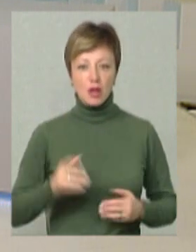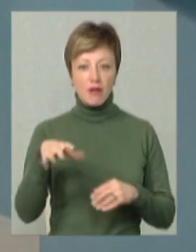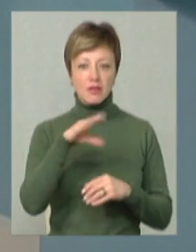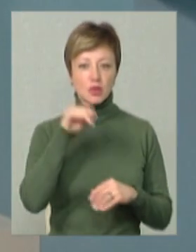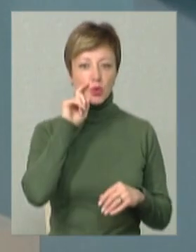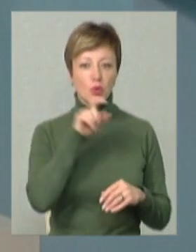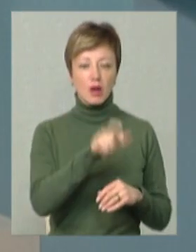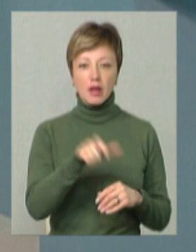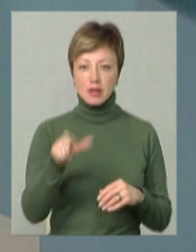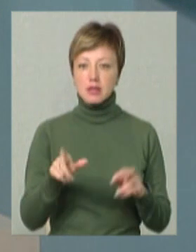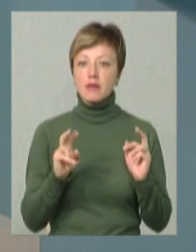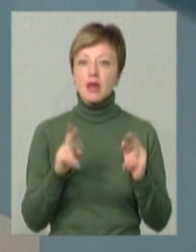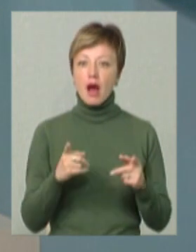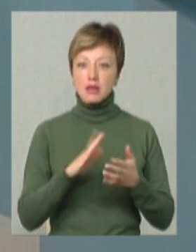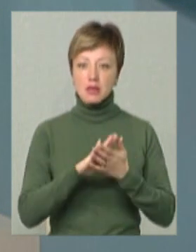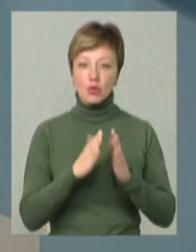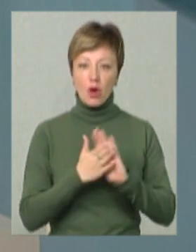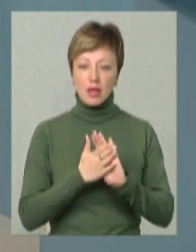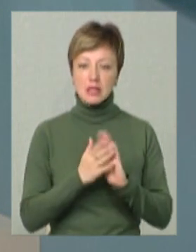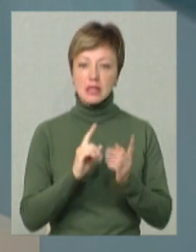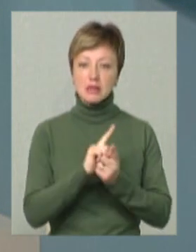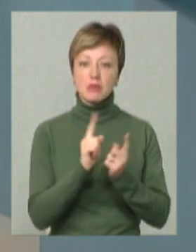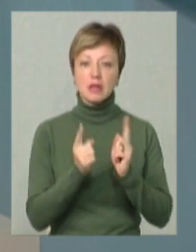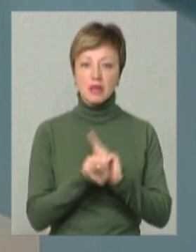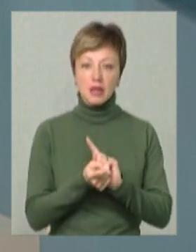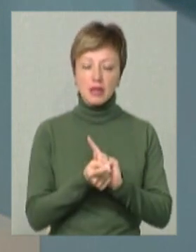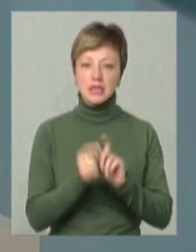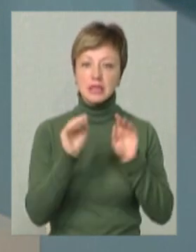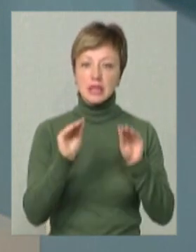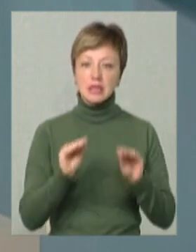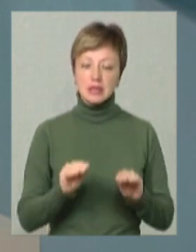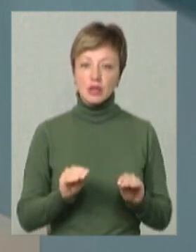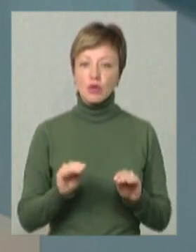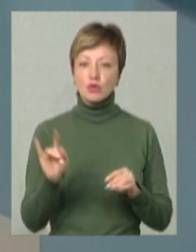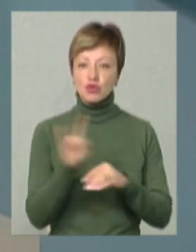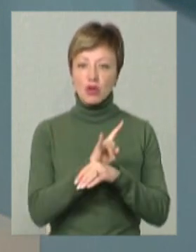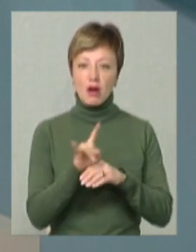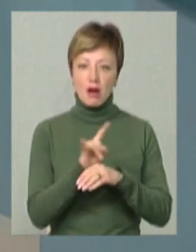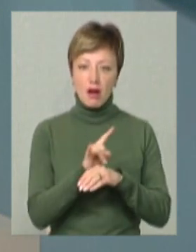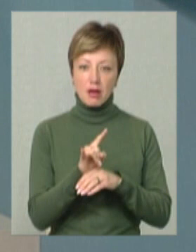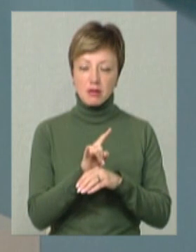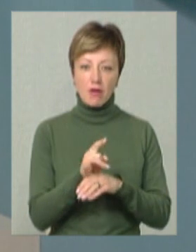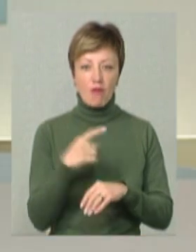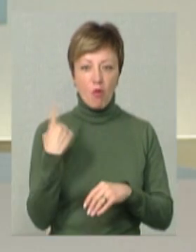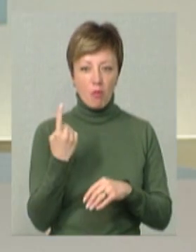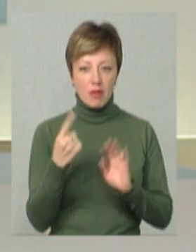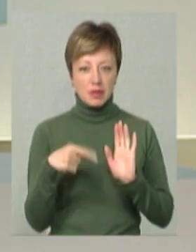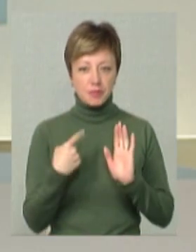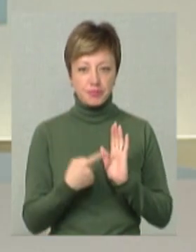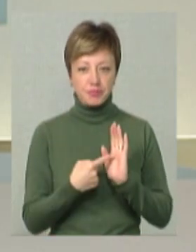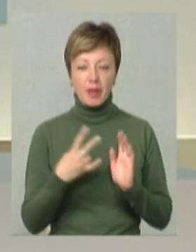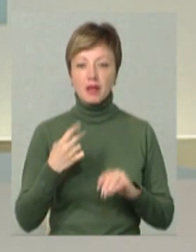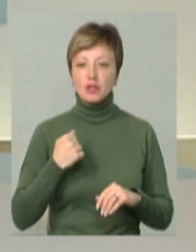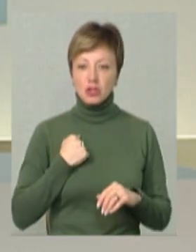українців. Як ситуація змінила статистику шахрайства в області? Ну, на